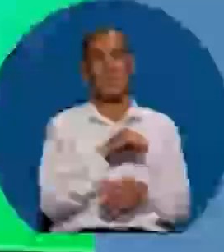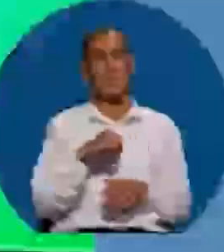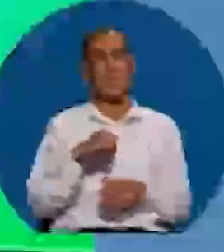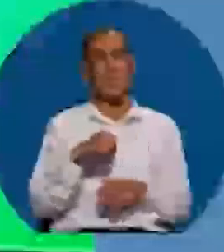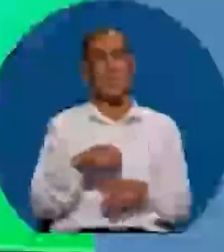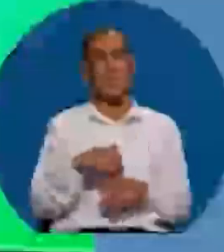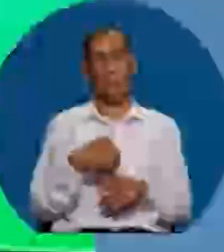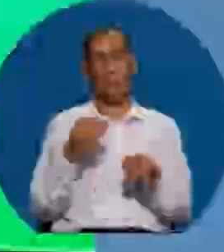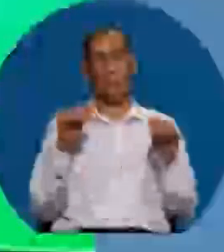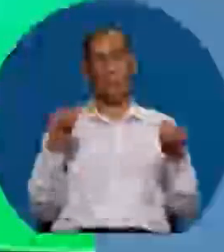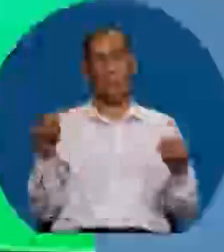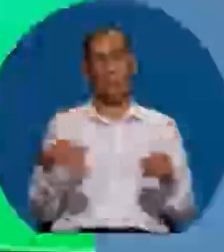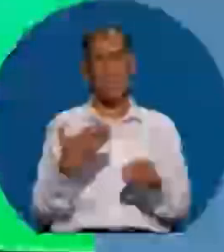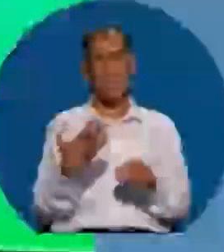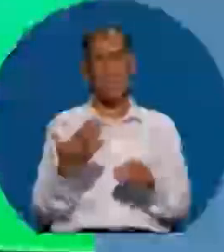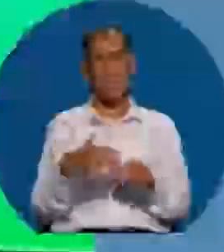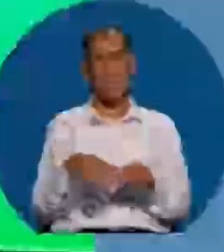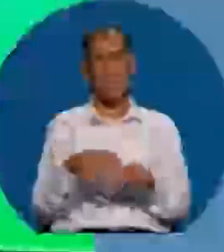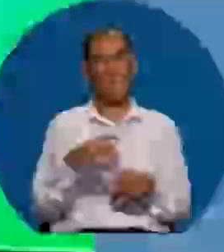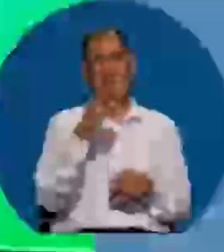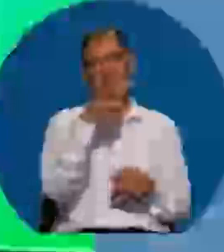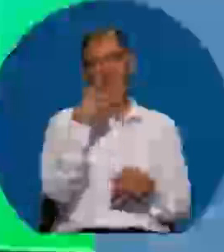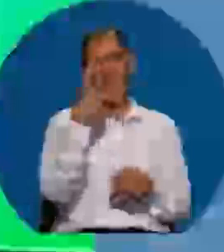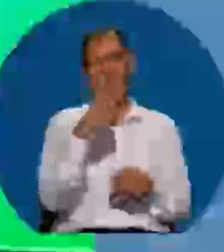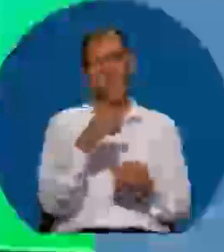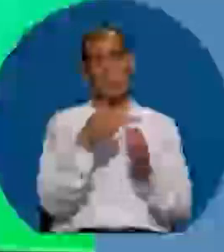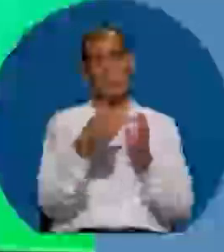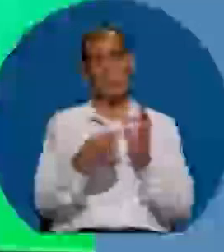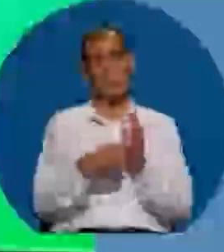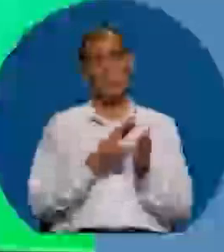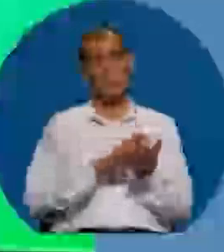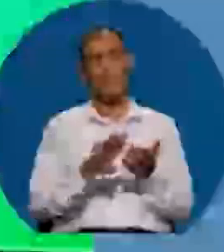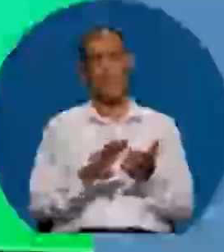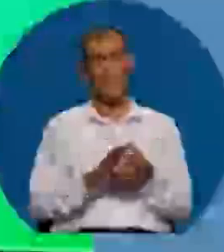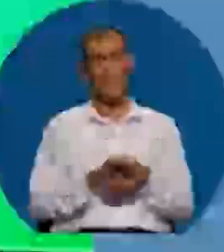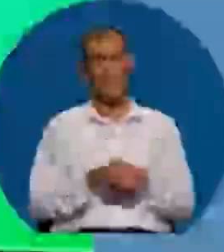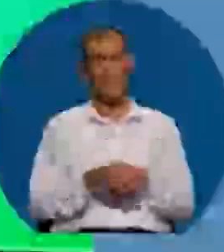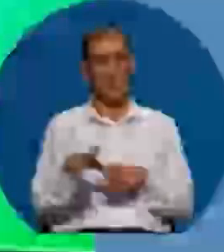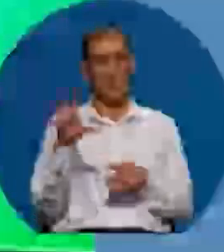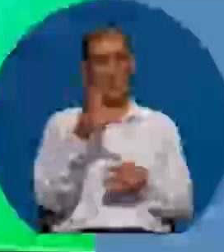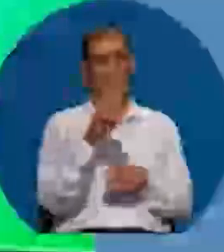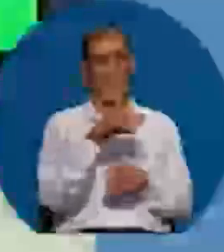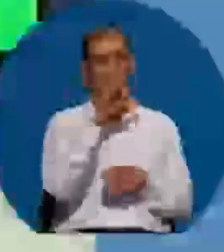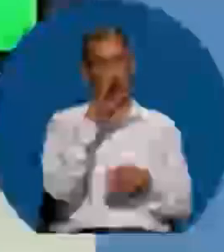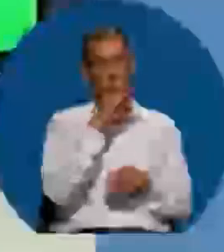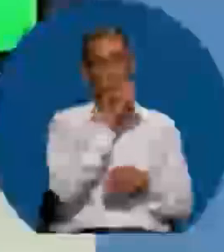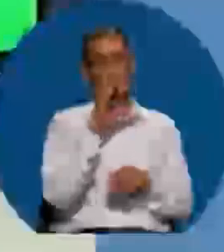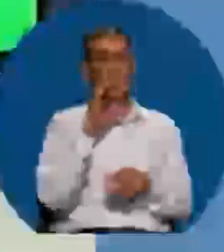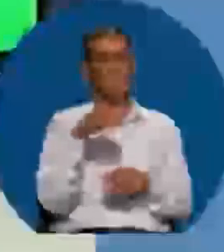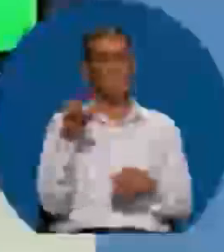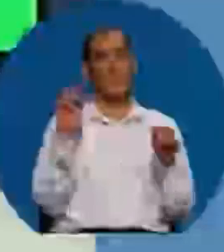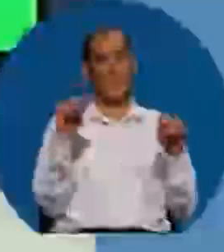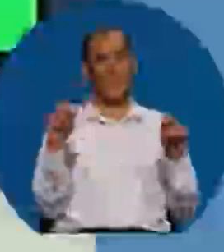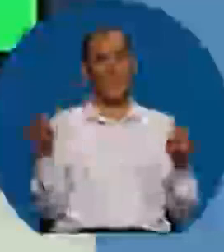Өз ұстазыңызды қалай тәрбиелейсіз? Міне бұл төртінші сұрауымызды өзлеріңіздің ата-аналарыңыз бенен үйде